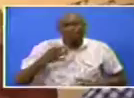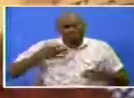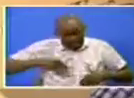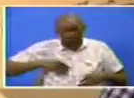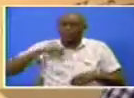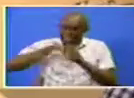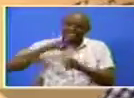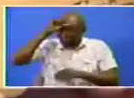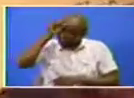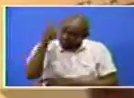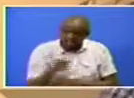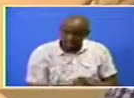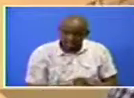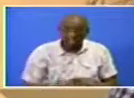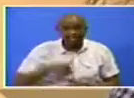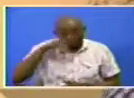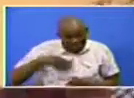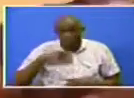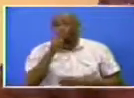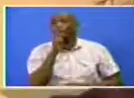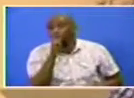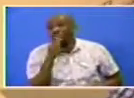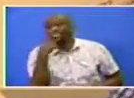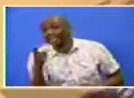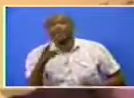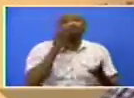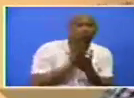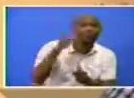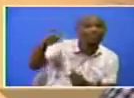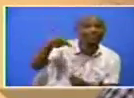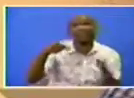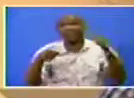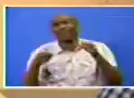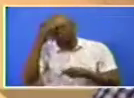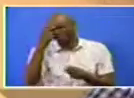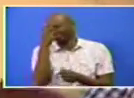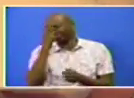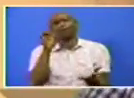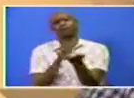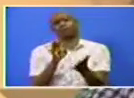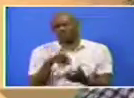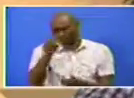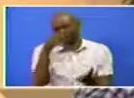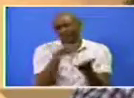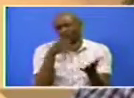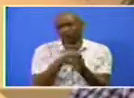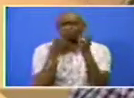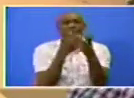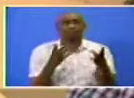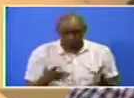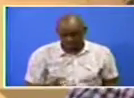kwa serikali ambao ni whistleblowers wanakuwa suspected kwamba walihusika kwa kutoa